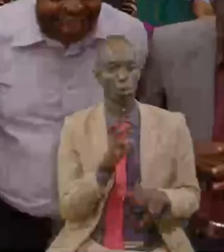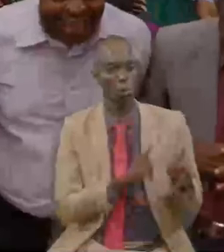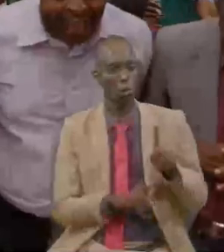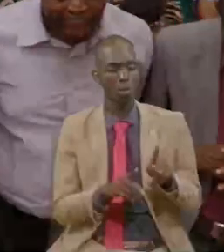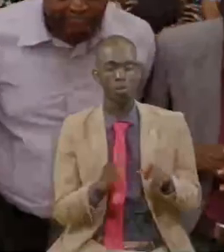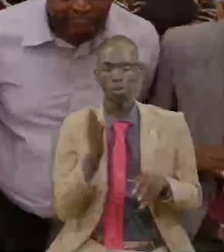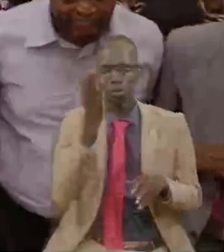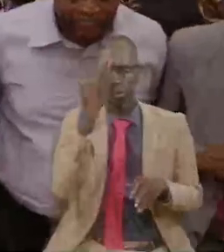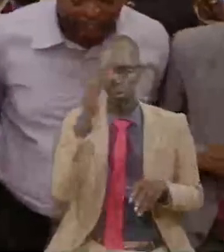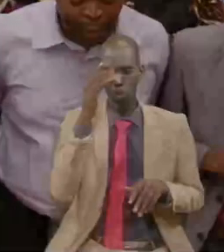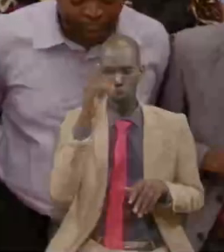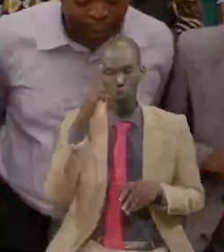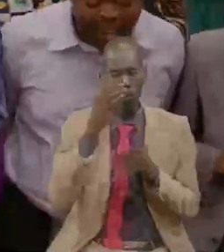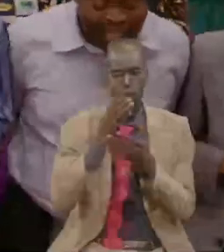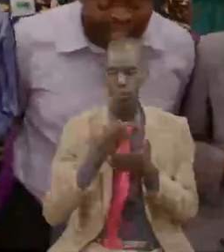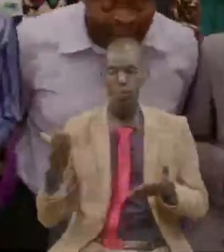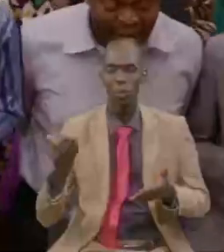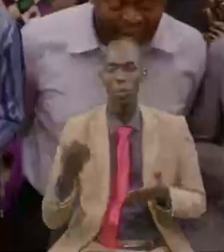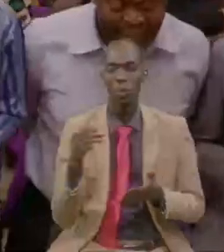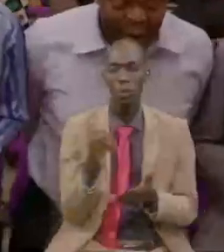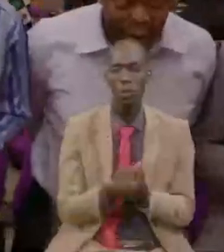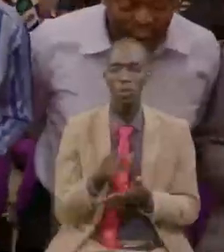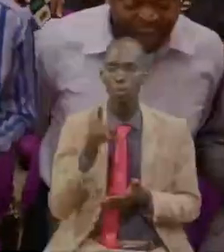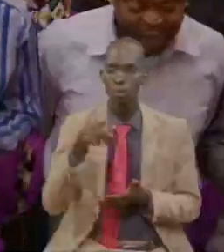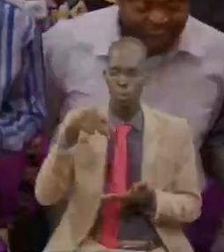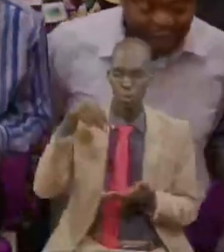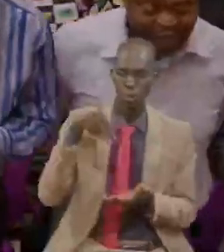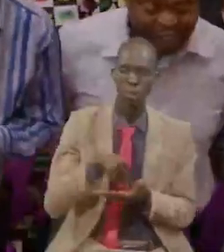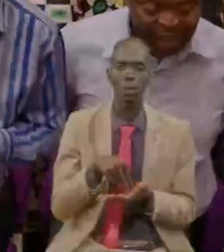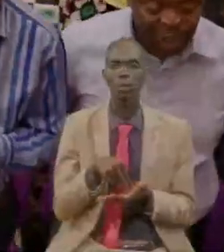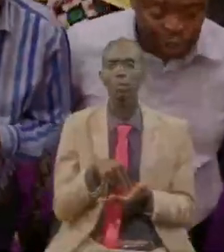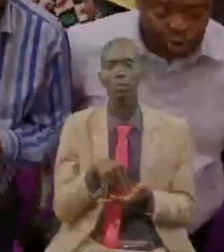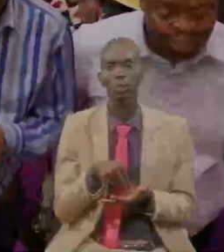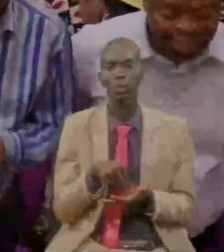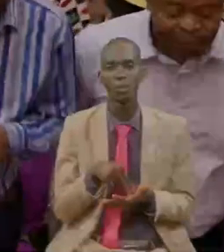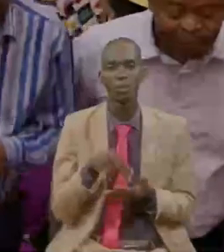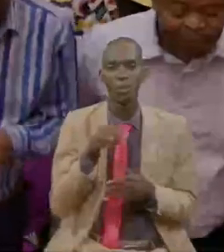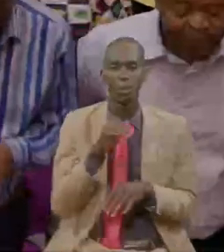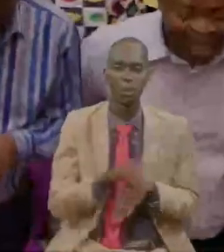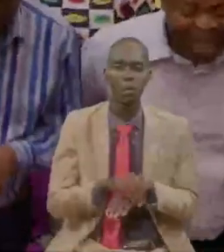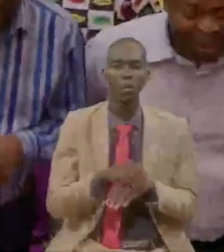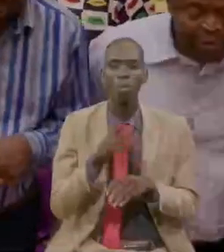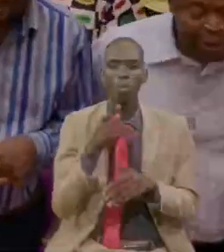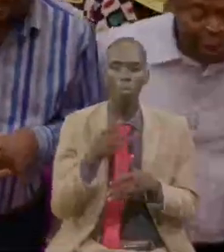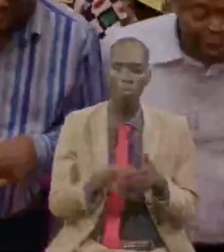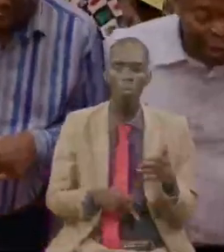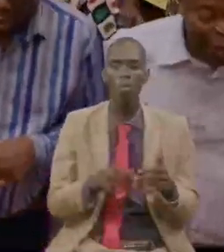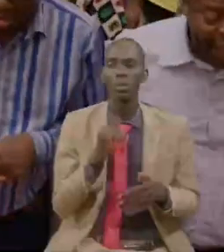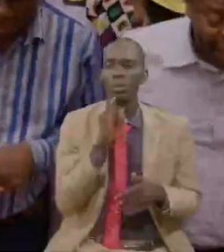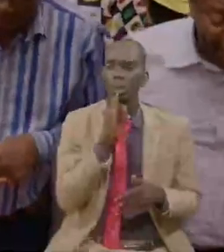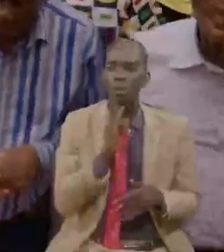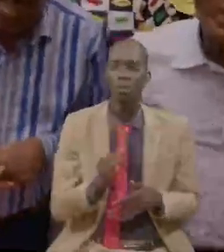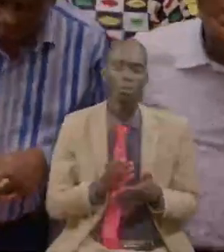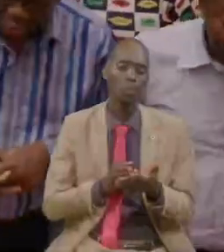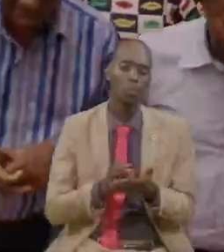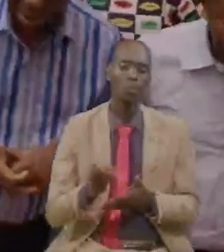les gens remuants. On vous connaît pour quelque chose, que vous allez